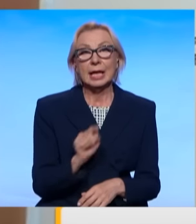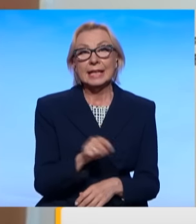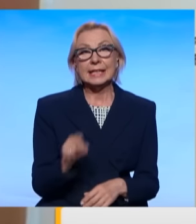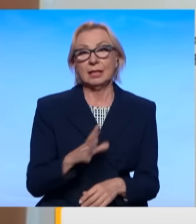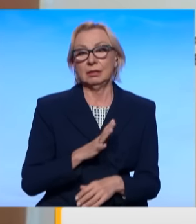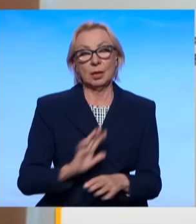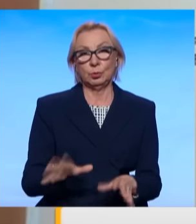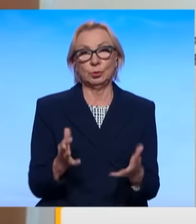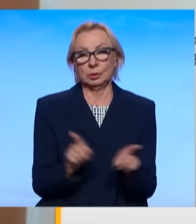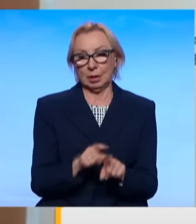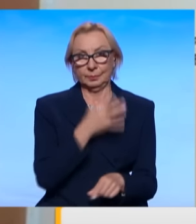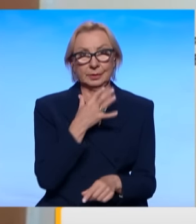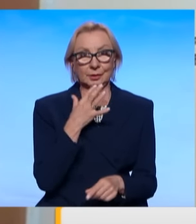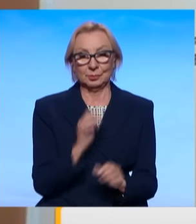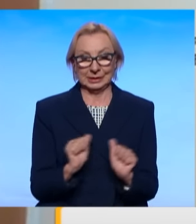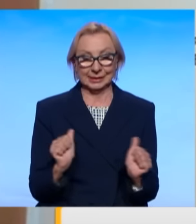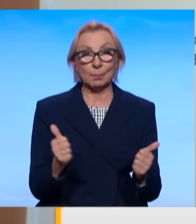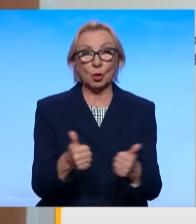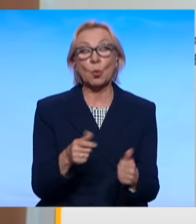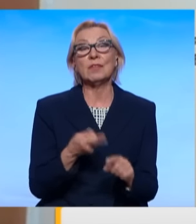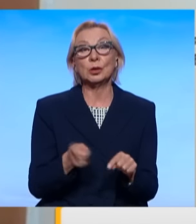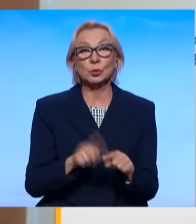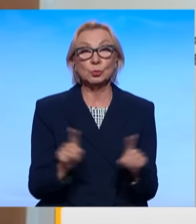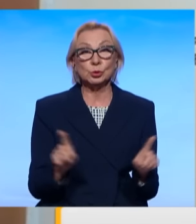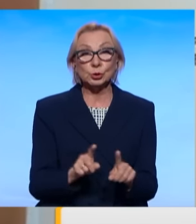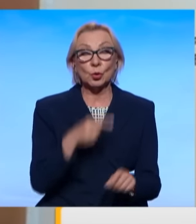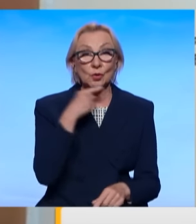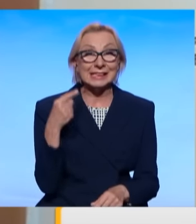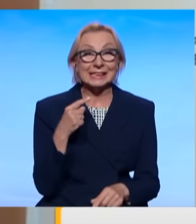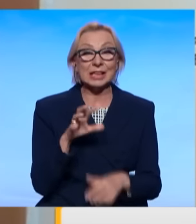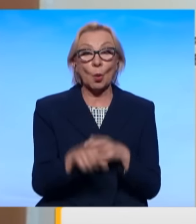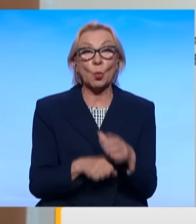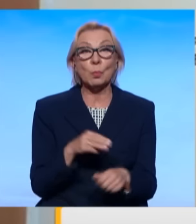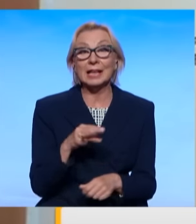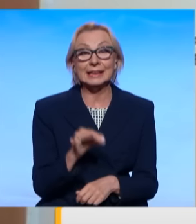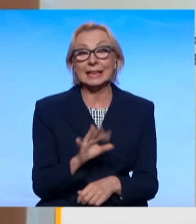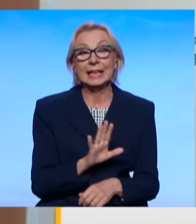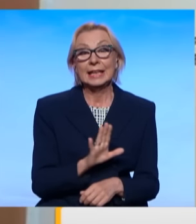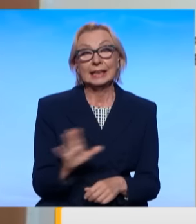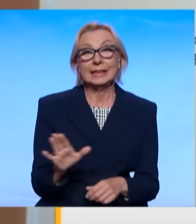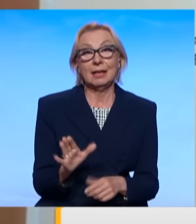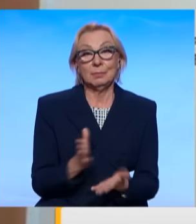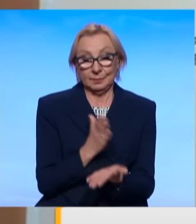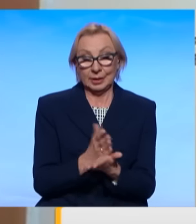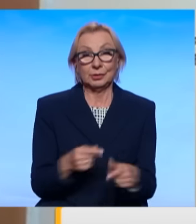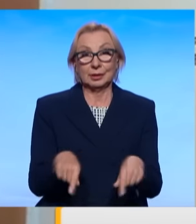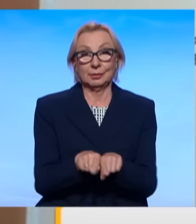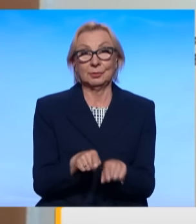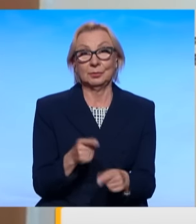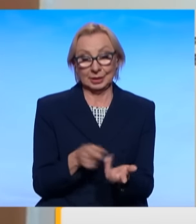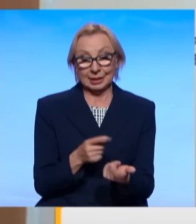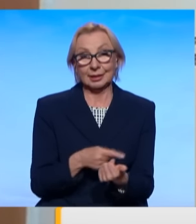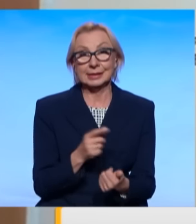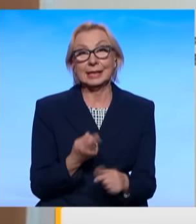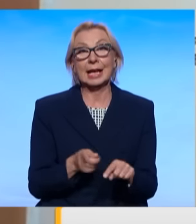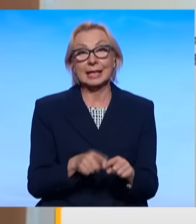було стільки в великій кількості заблоковано, тому що російські окупанти не оперують такою кількістю особового складу,